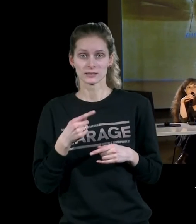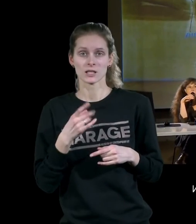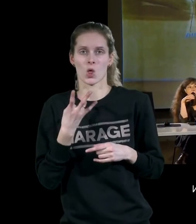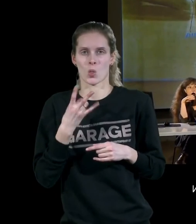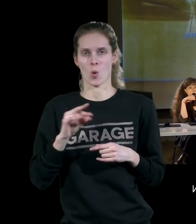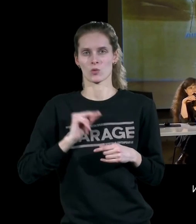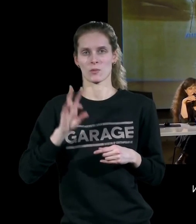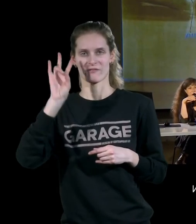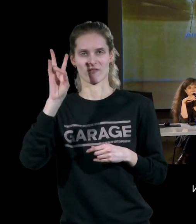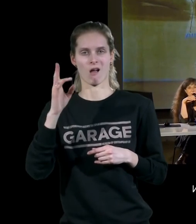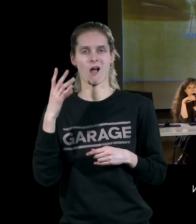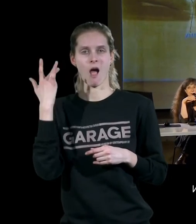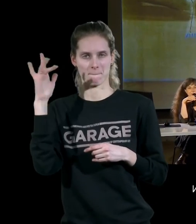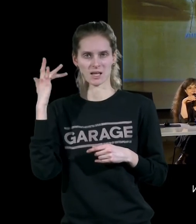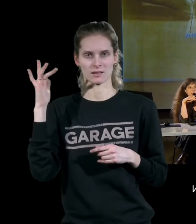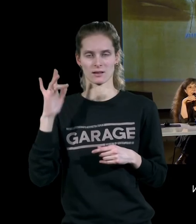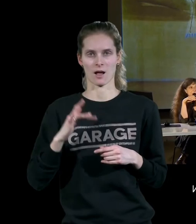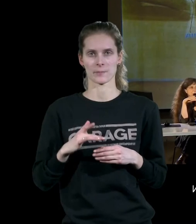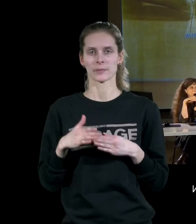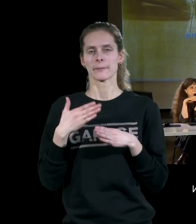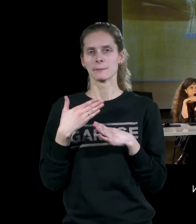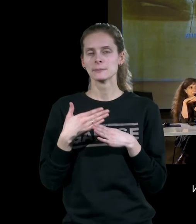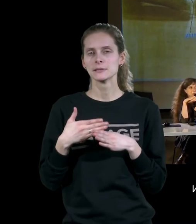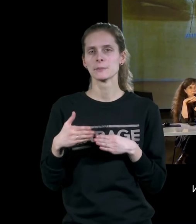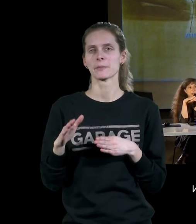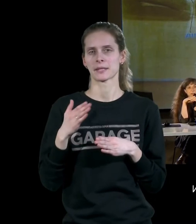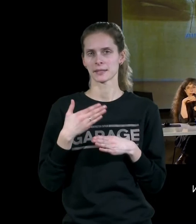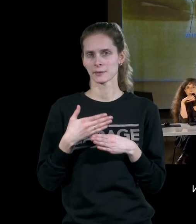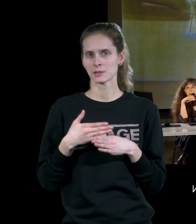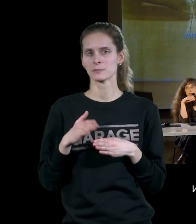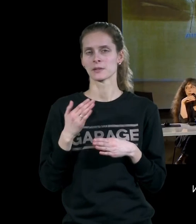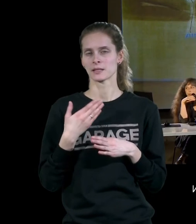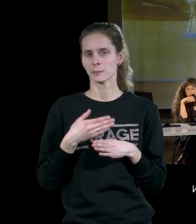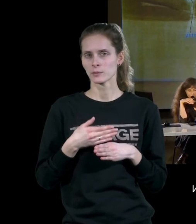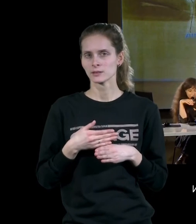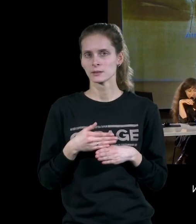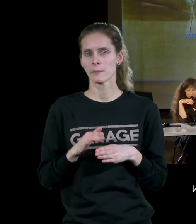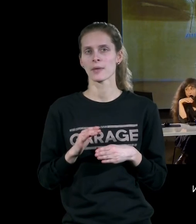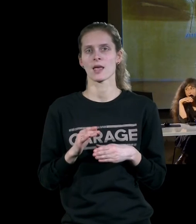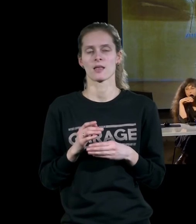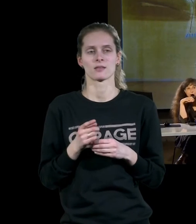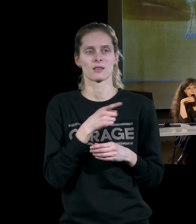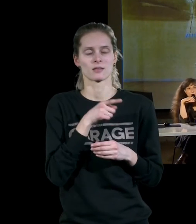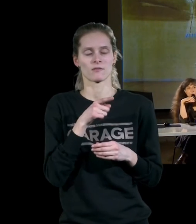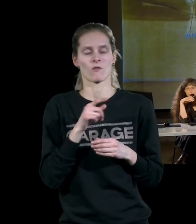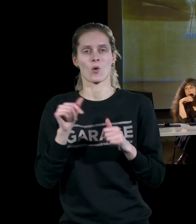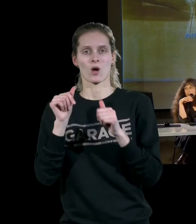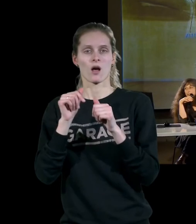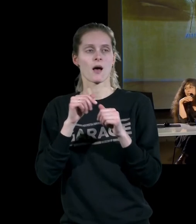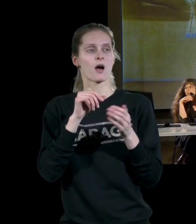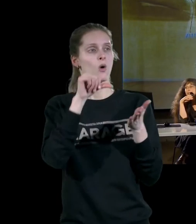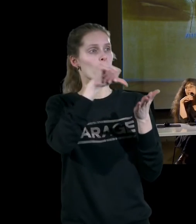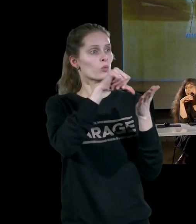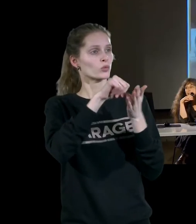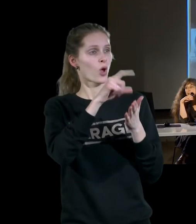как бы постепенно персонажи, которые присутствовали в ранних работах Ротко, превращаются в фигуры и в